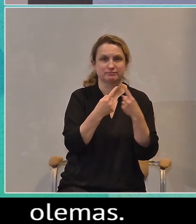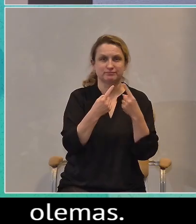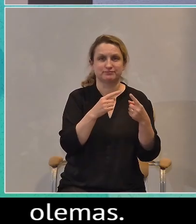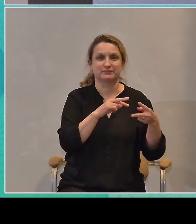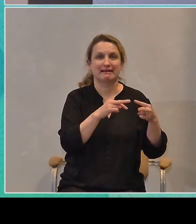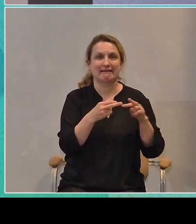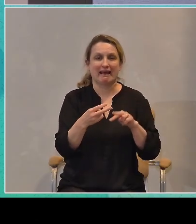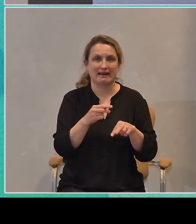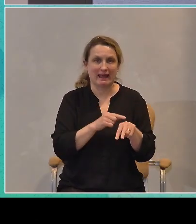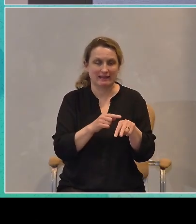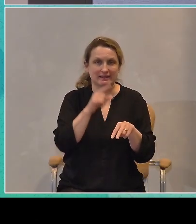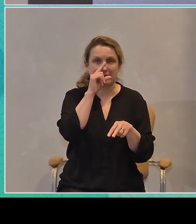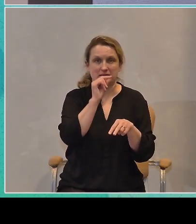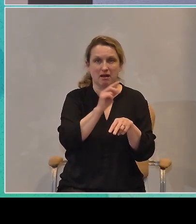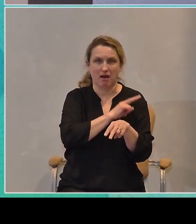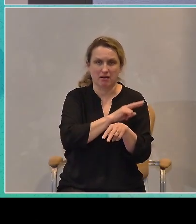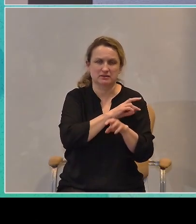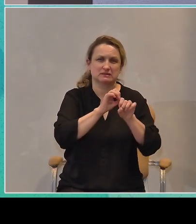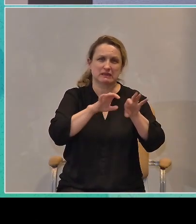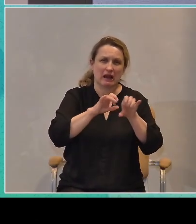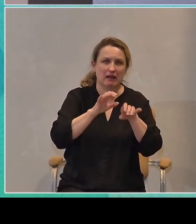nahaarst, selgitati haigust ja